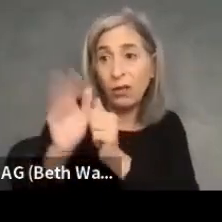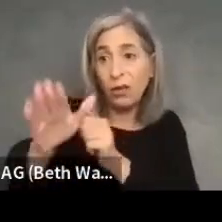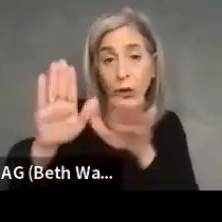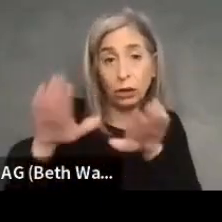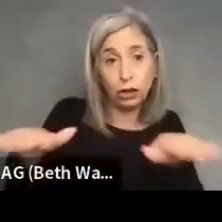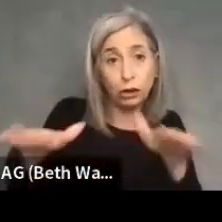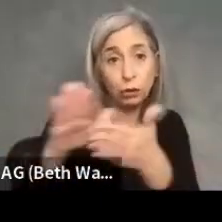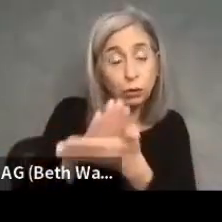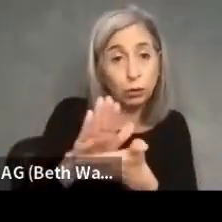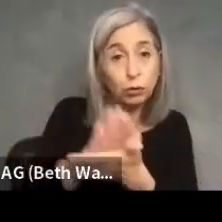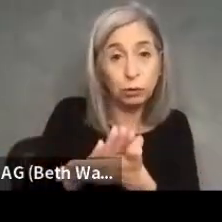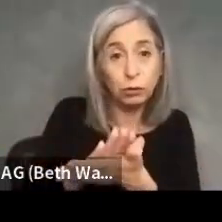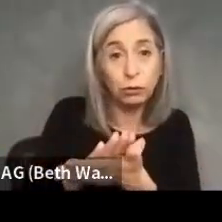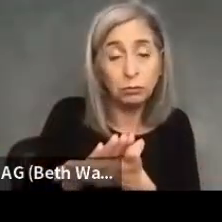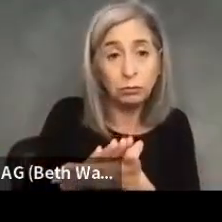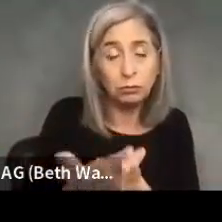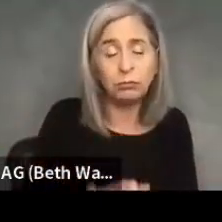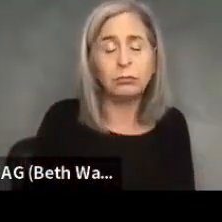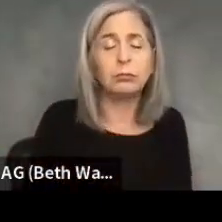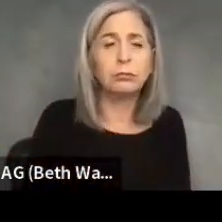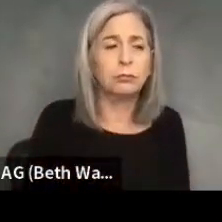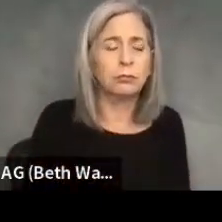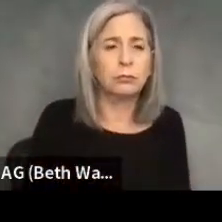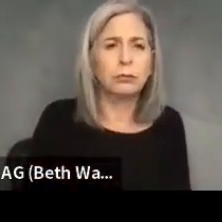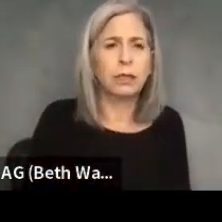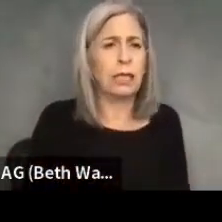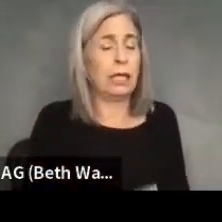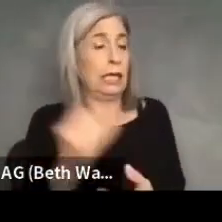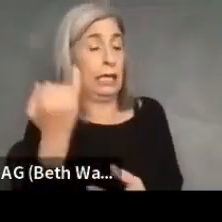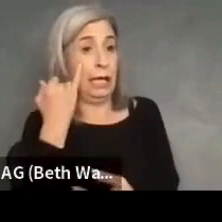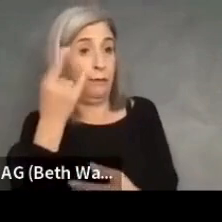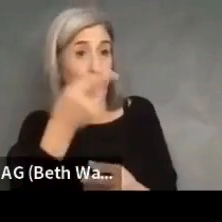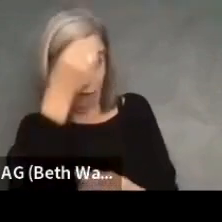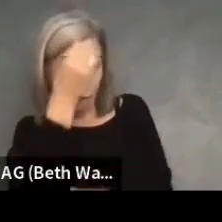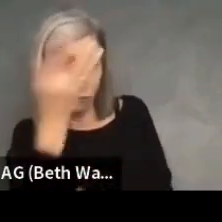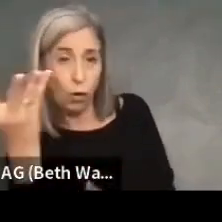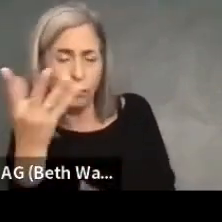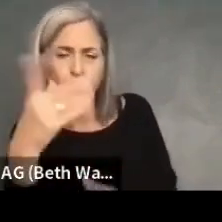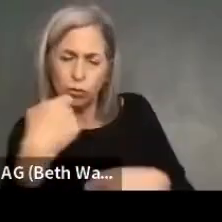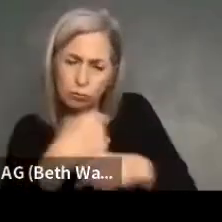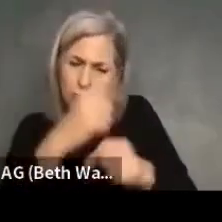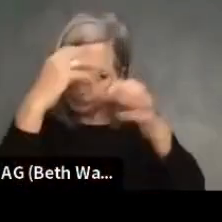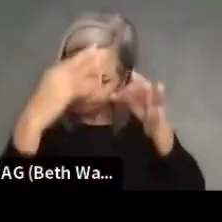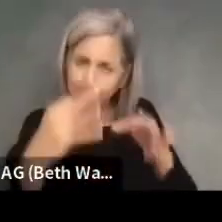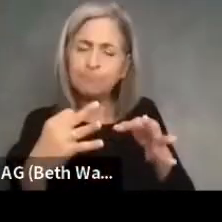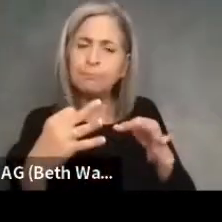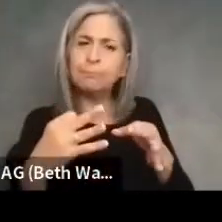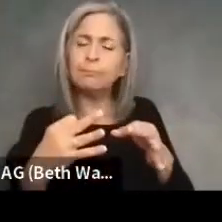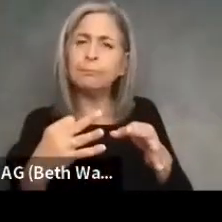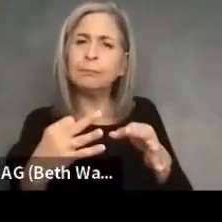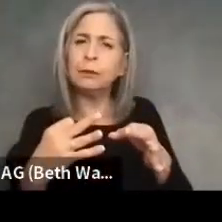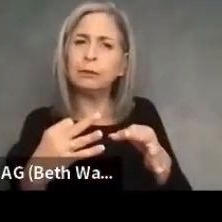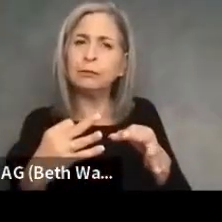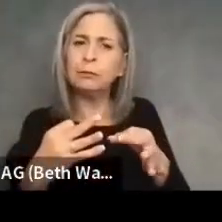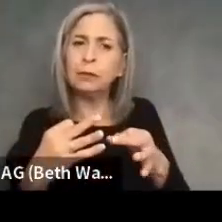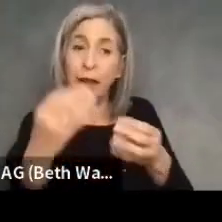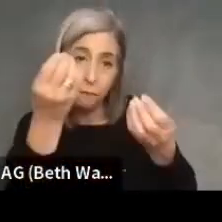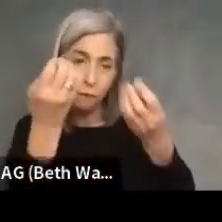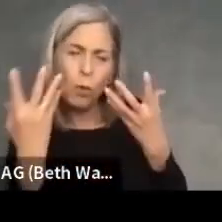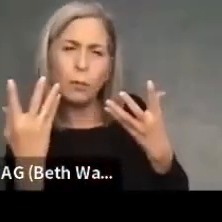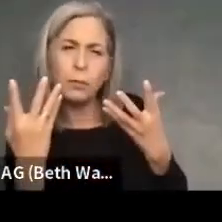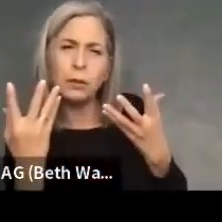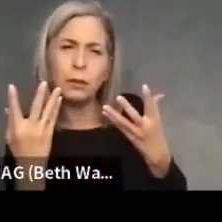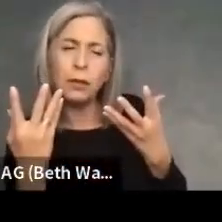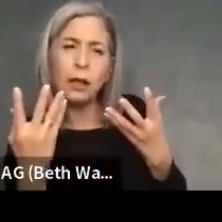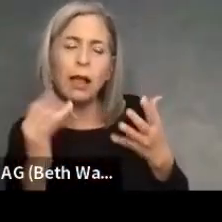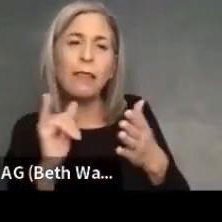是有益处的。人能够关注如何缩小这个差距。